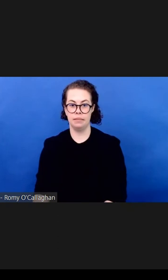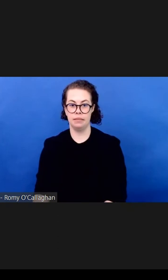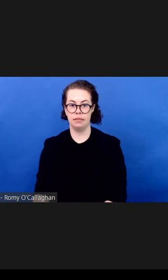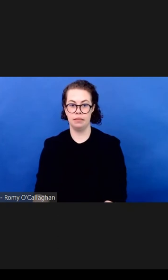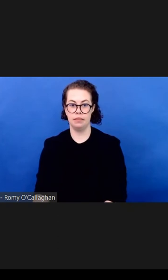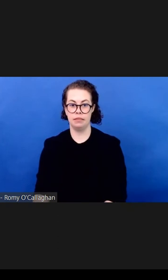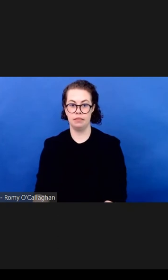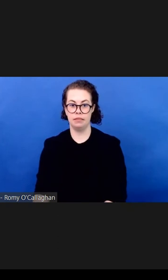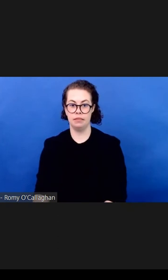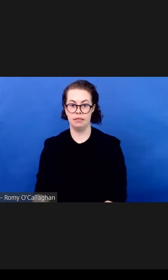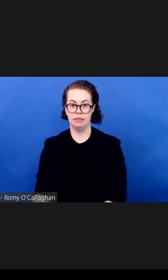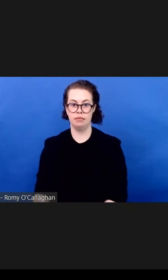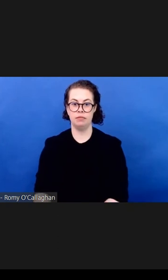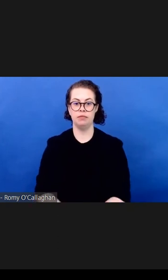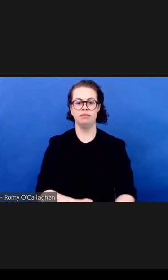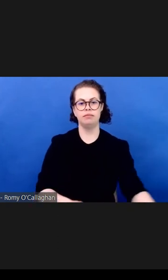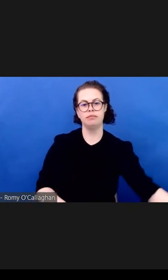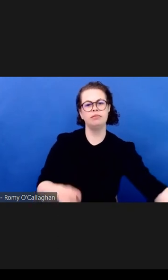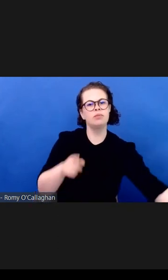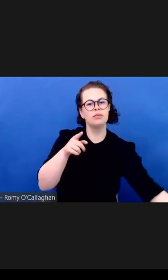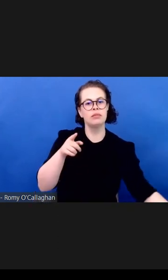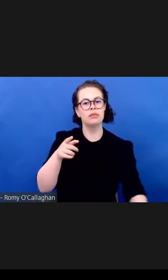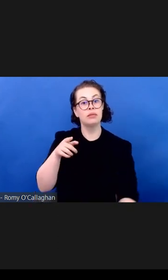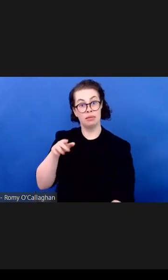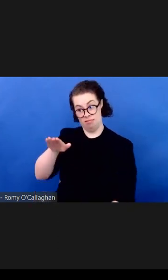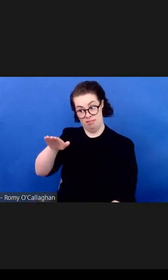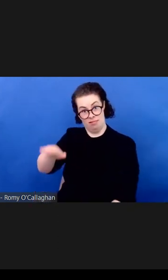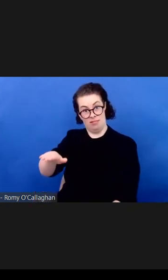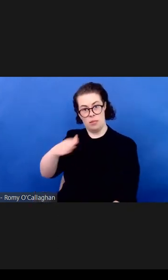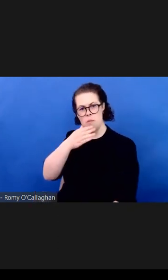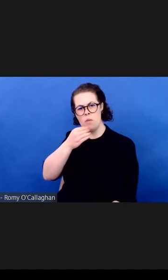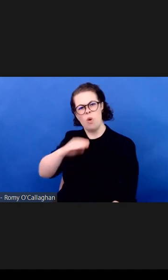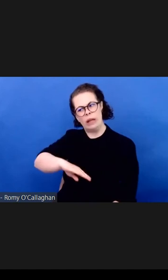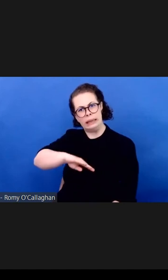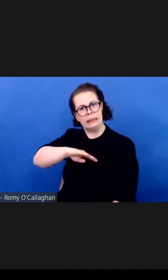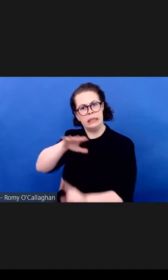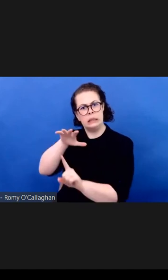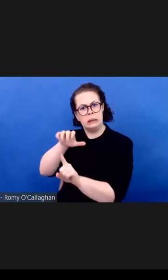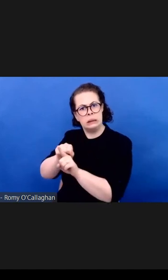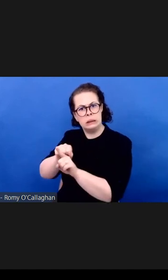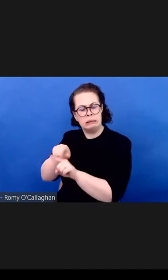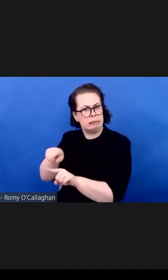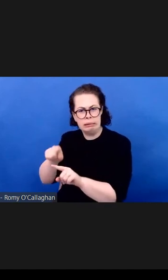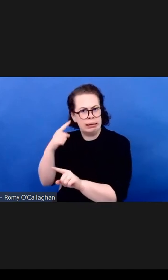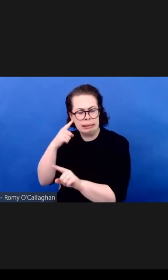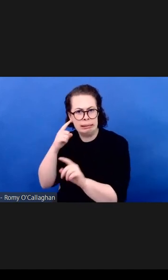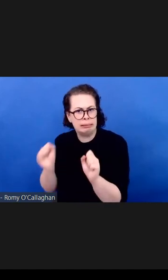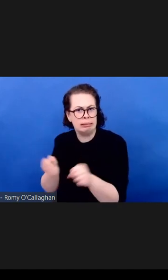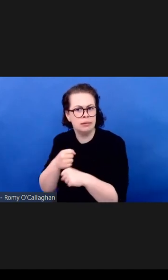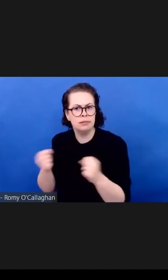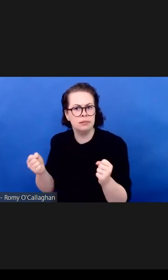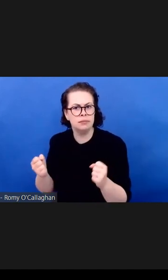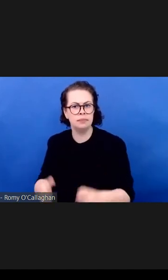নমস্কার দিদি, আপনি কত বছর বয়সে বুঝতে পারলেন যে বৈদ্যনাথ কানে শুনতে পায় না বা